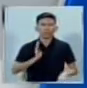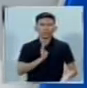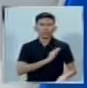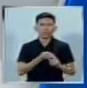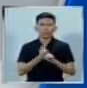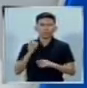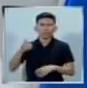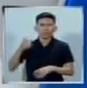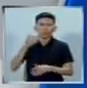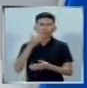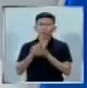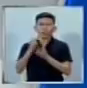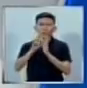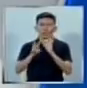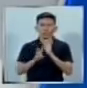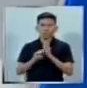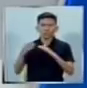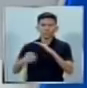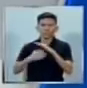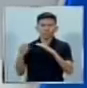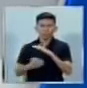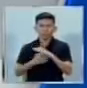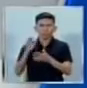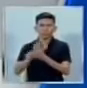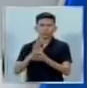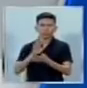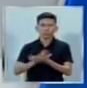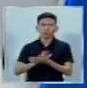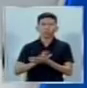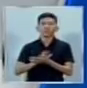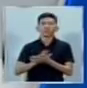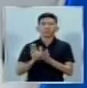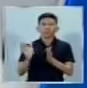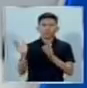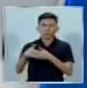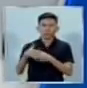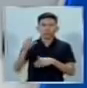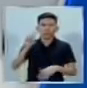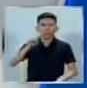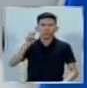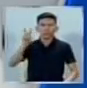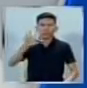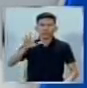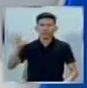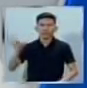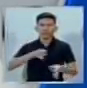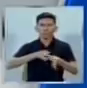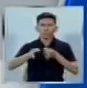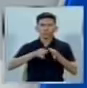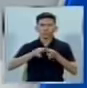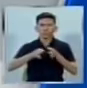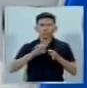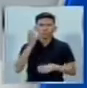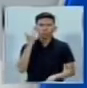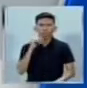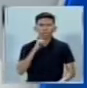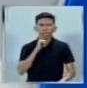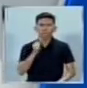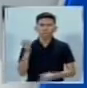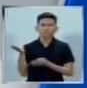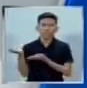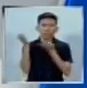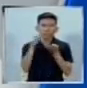Clustered Precinct 1255. Kasi nagpaliwanag siya sa harapan ng VOC kung bakit hindi nakarating dito yung